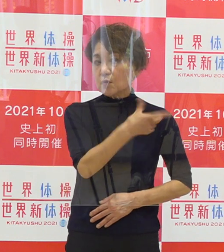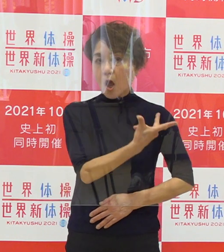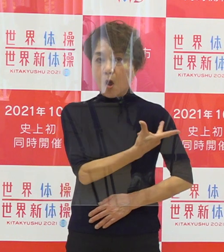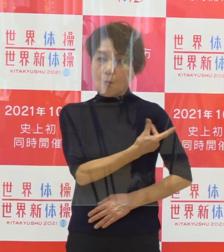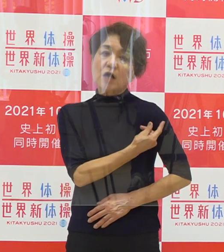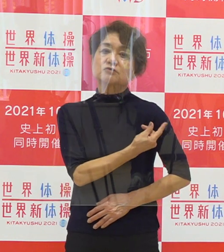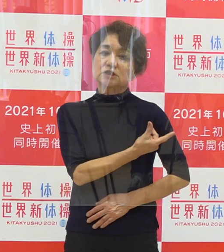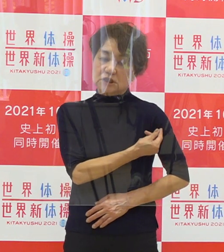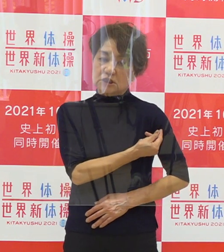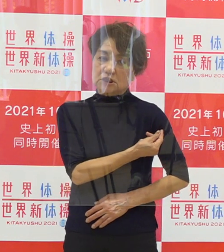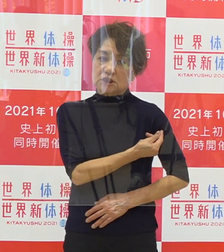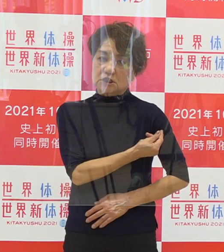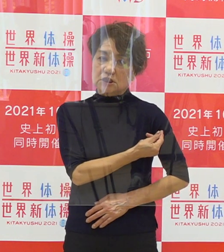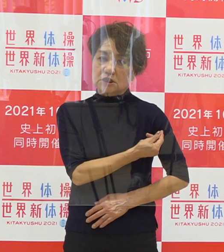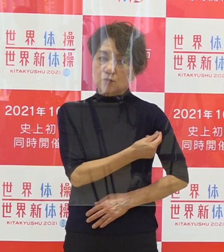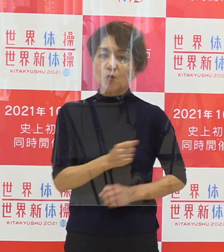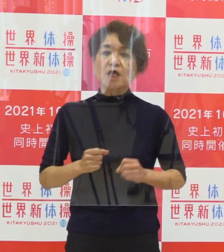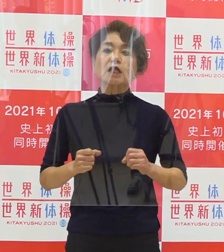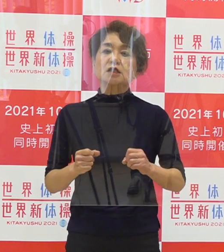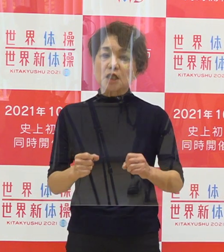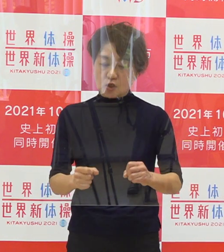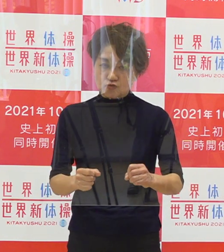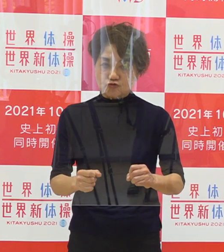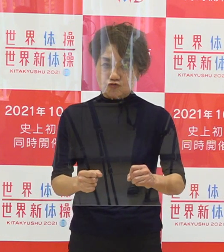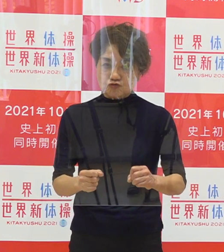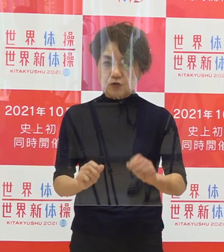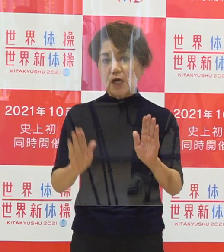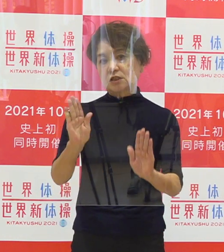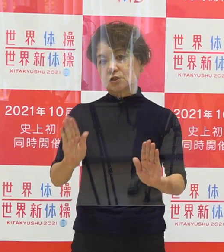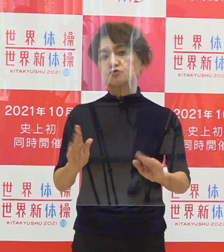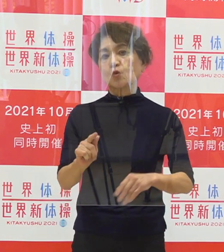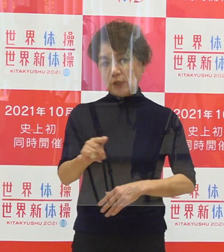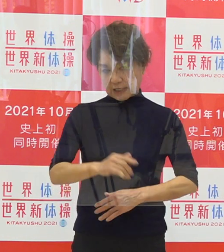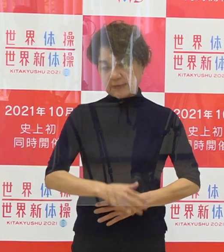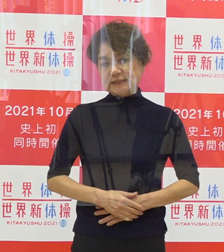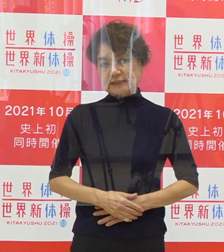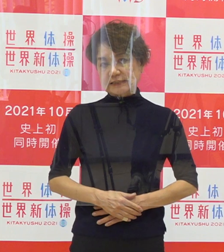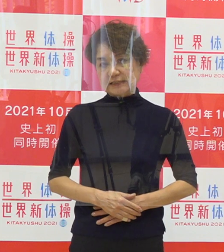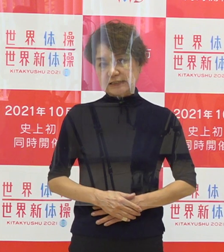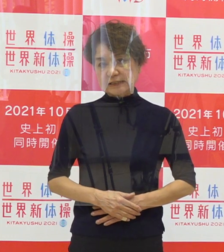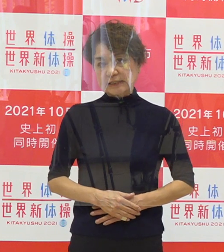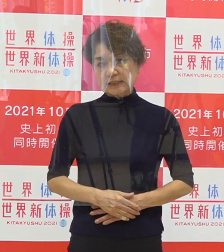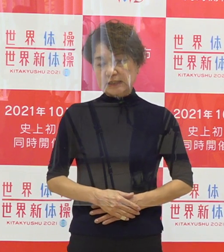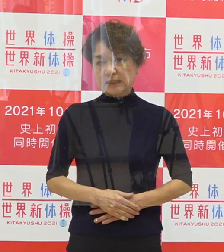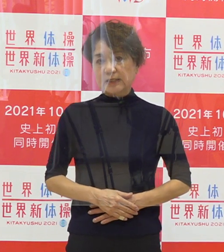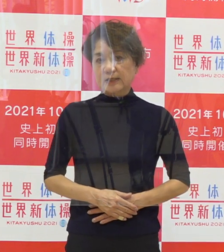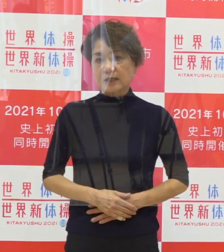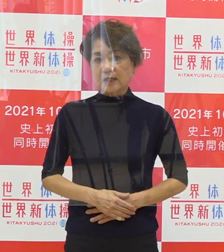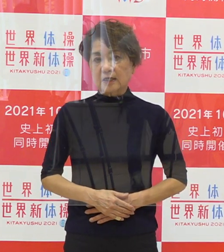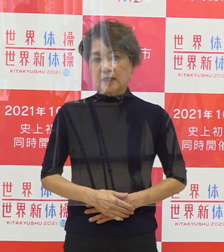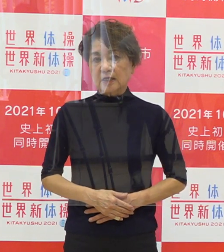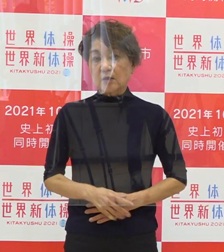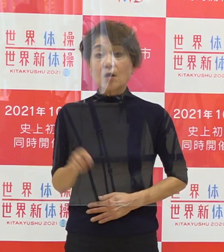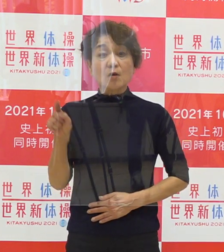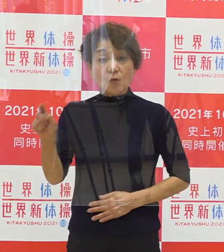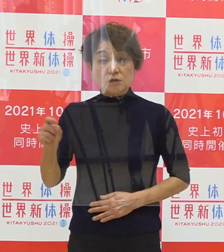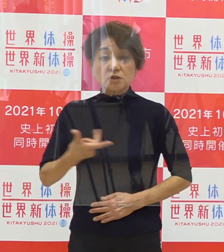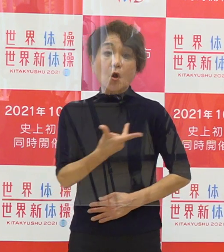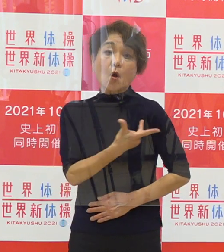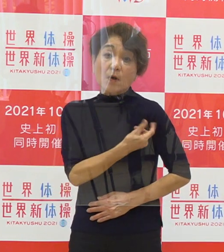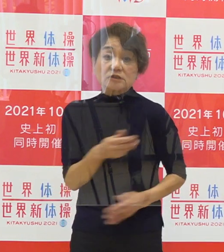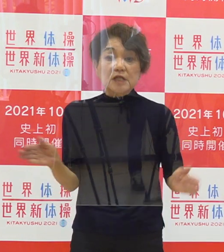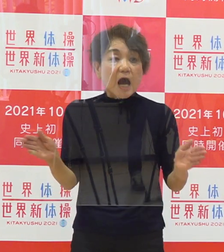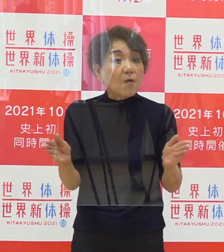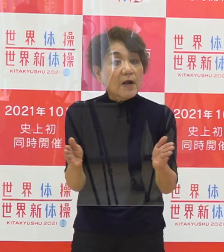ンの推移、木曜日に接種を行っているところでありますけれども、市長からもご説明いたしました通り、ファイザー社製のワクチンも合わ